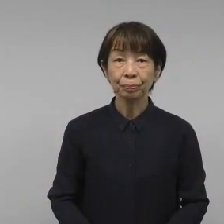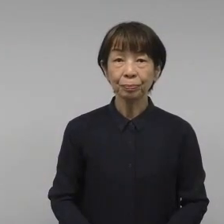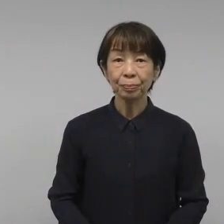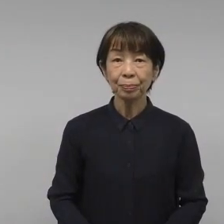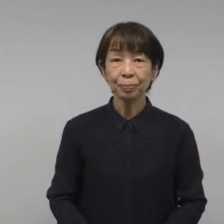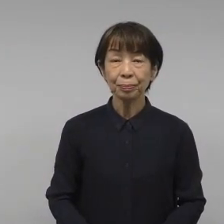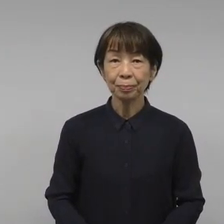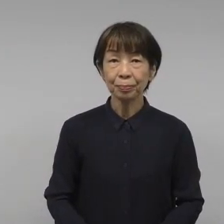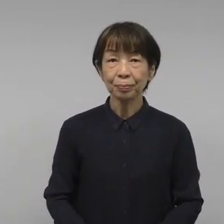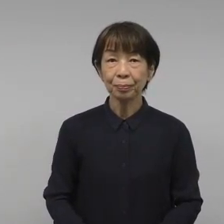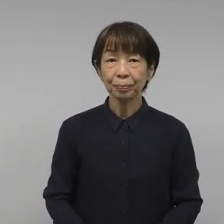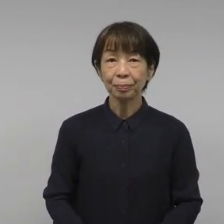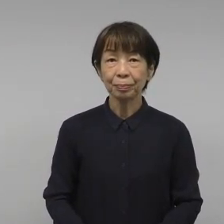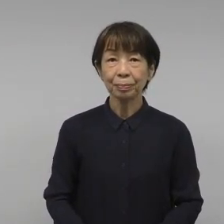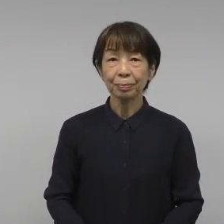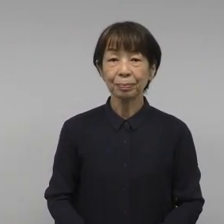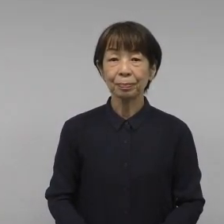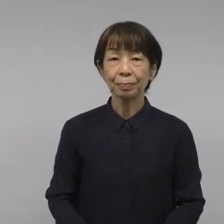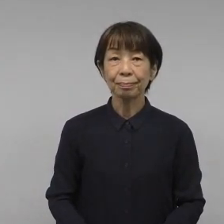はい、